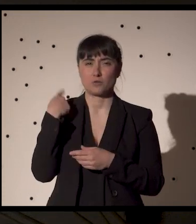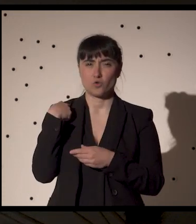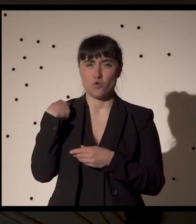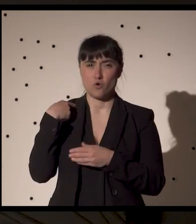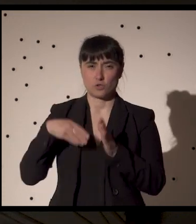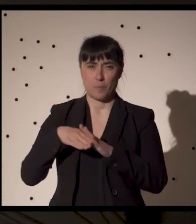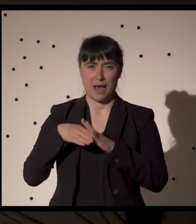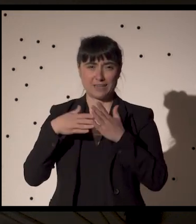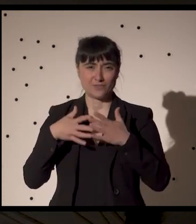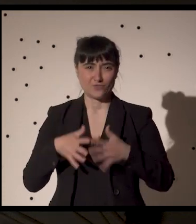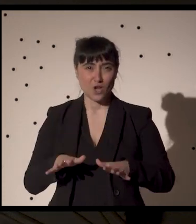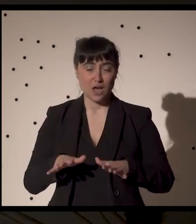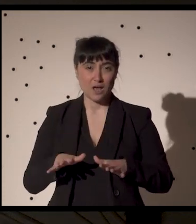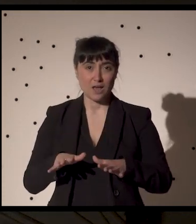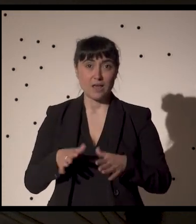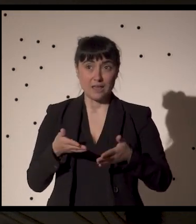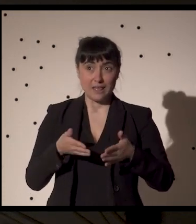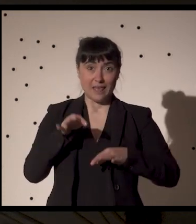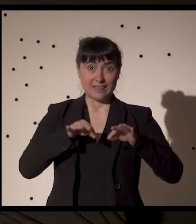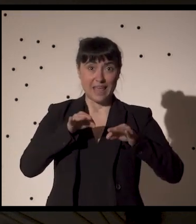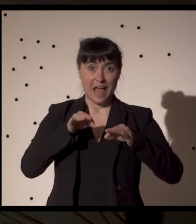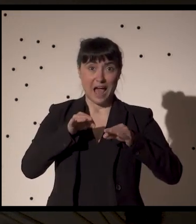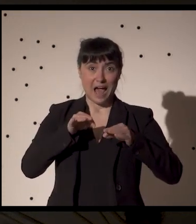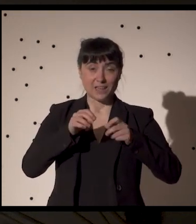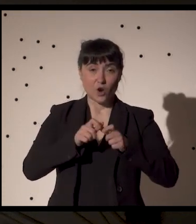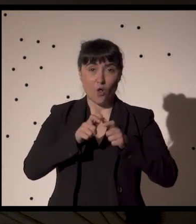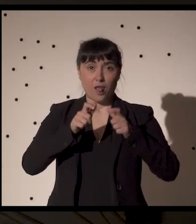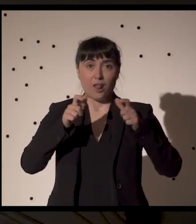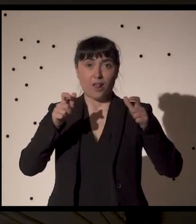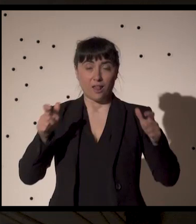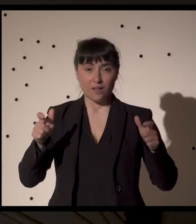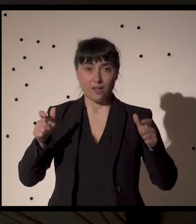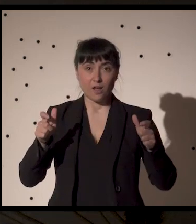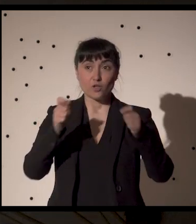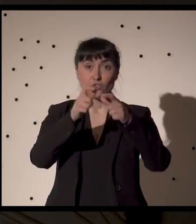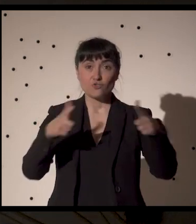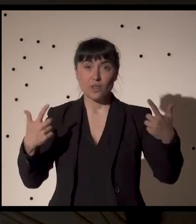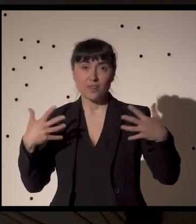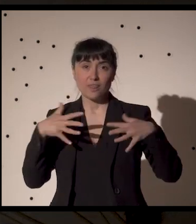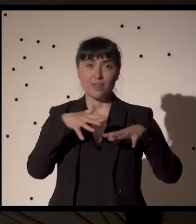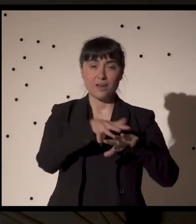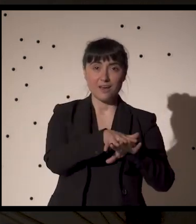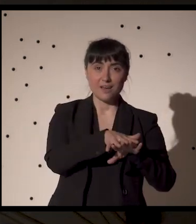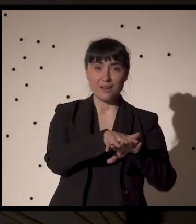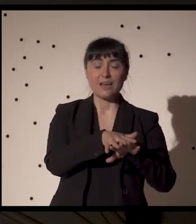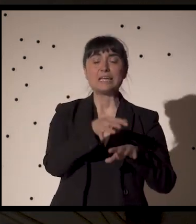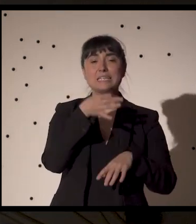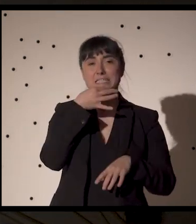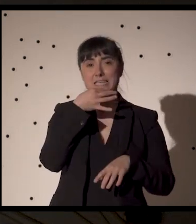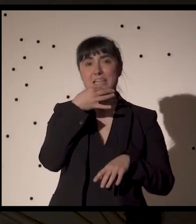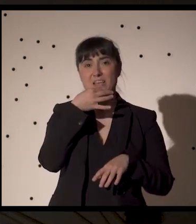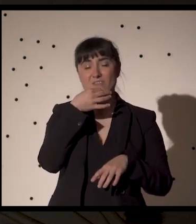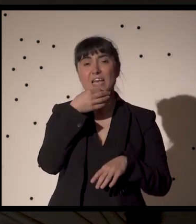esportare il teatro con il tessuto sociale della città porti ad incrementare anche i numeri per avvicinarsi insomma